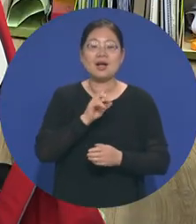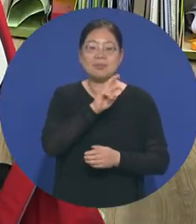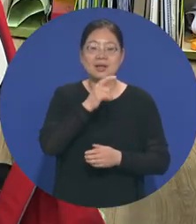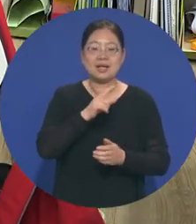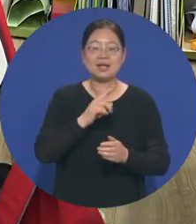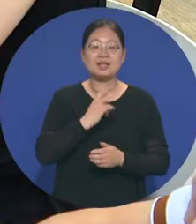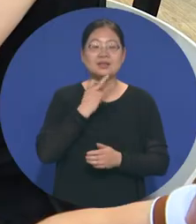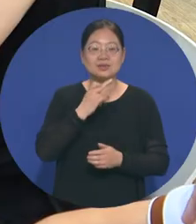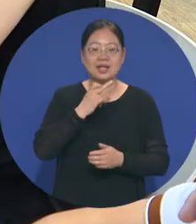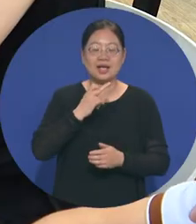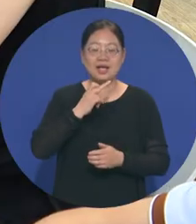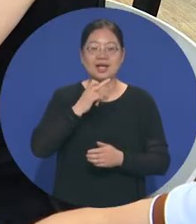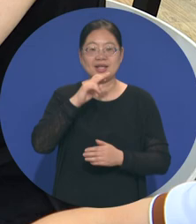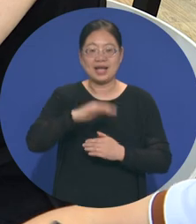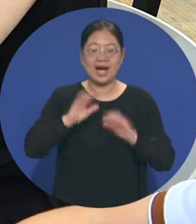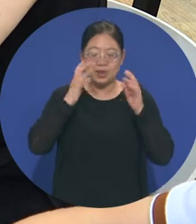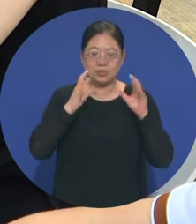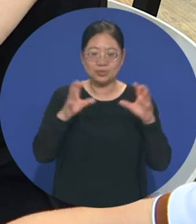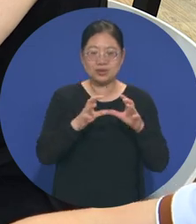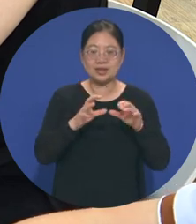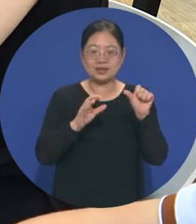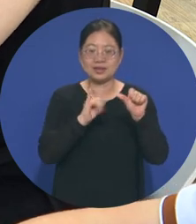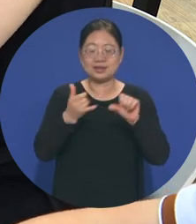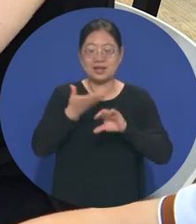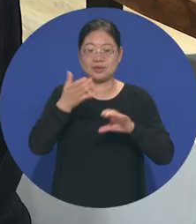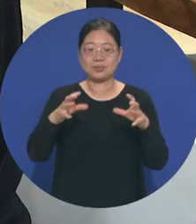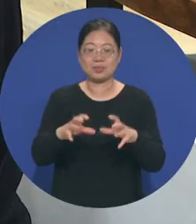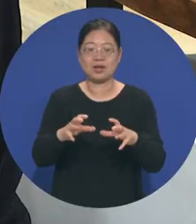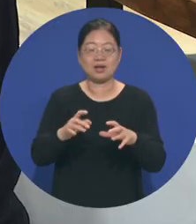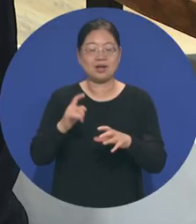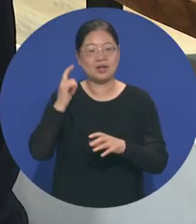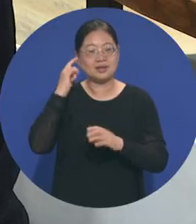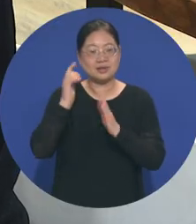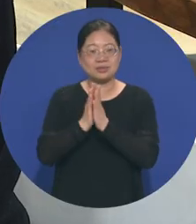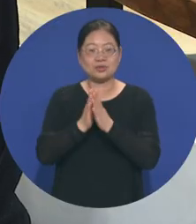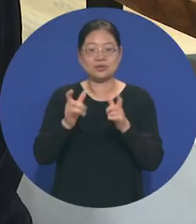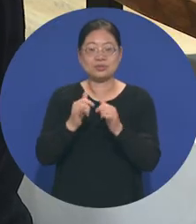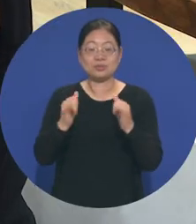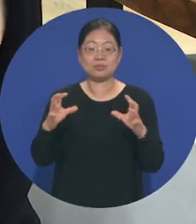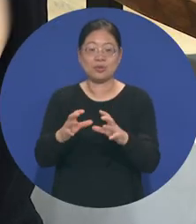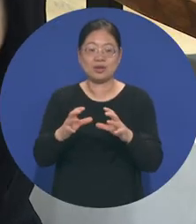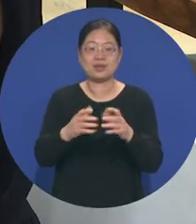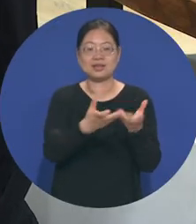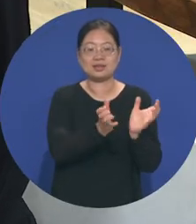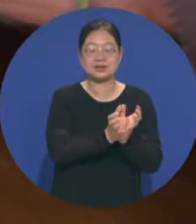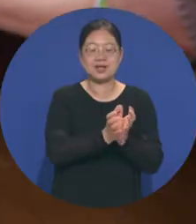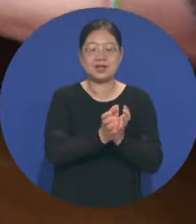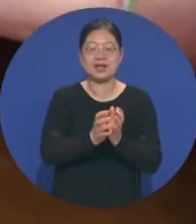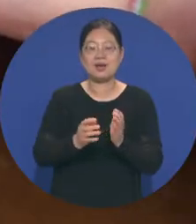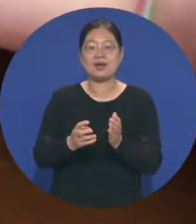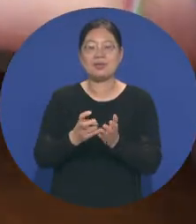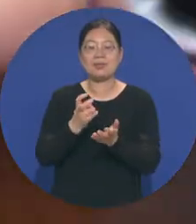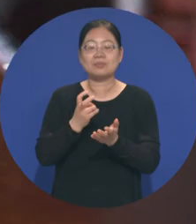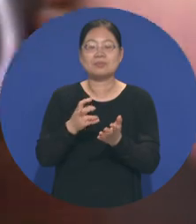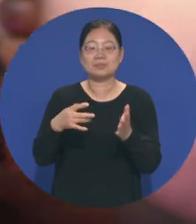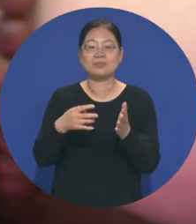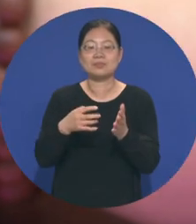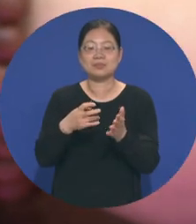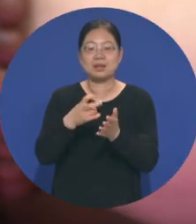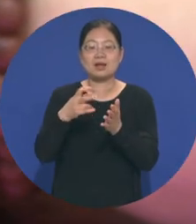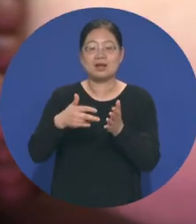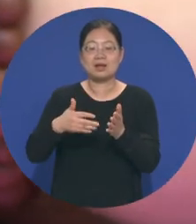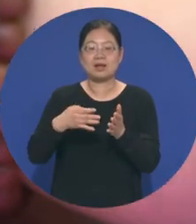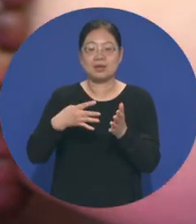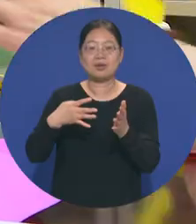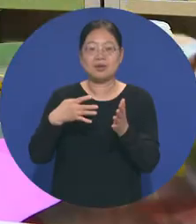12세 이하의 아동을 돌보기 위해 모인 5명 이상의 공동체로 자발적 주민 모임과 단체, 법인, 사회적 협동조합,